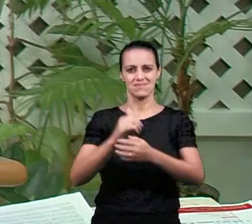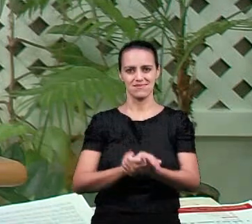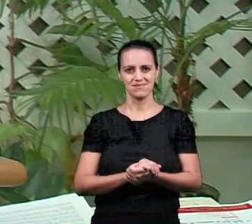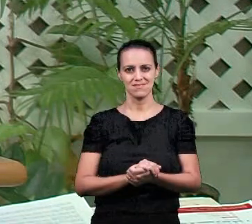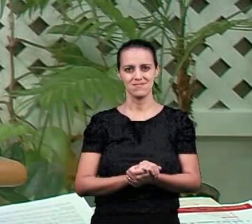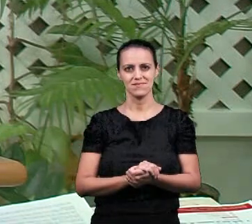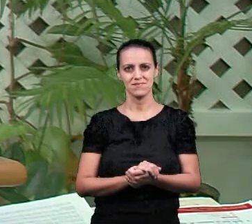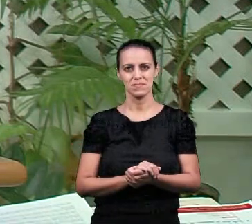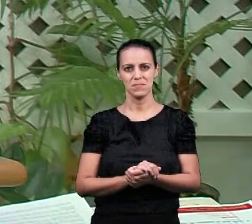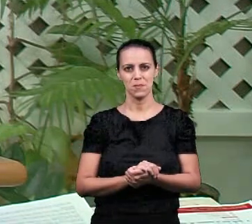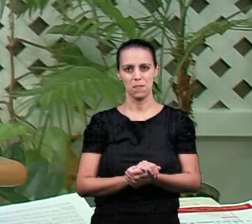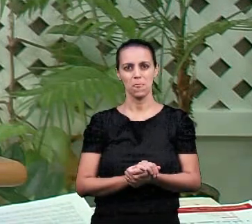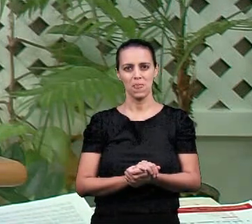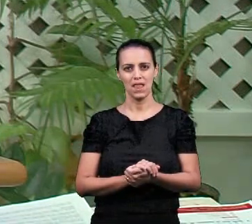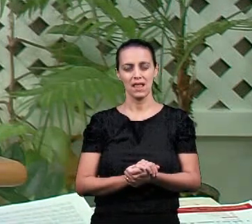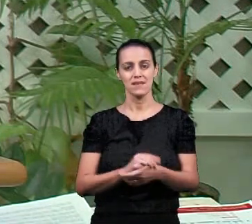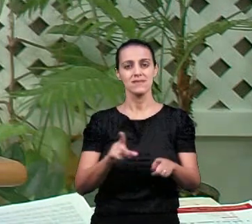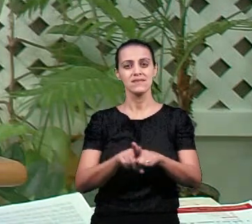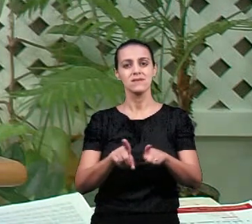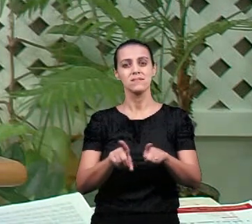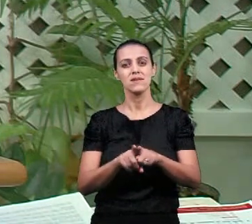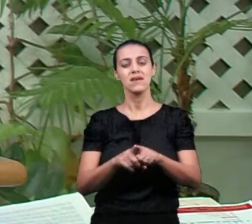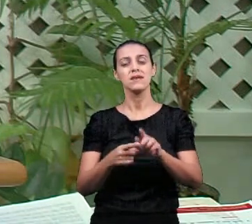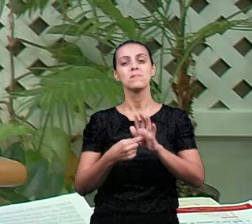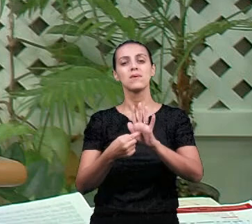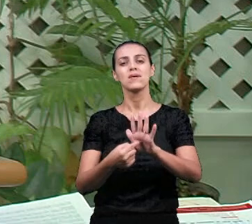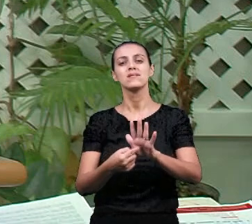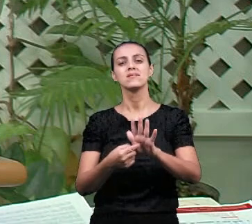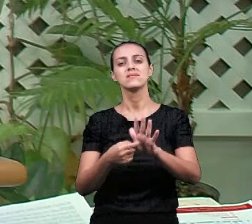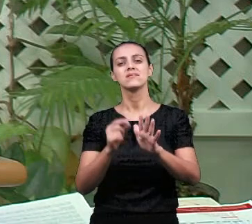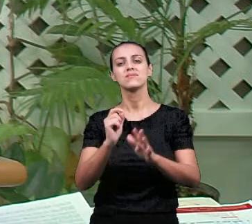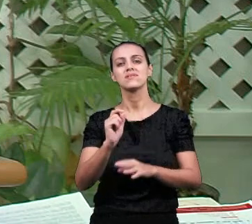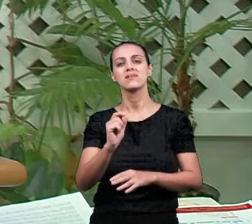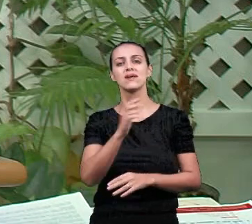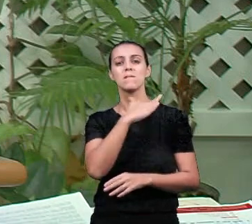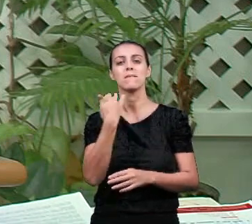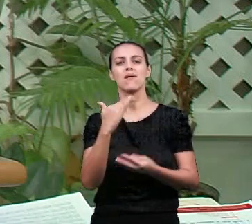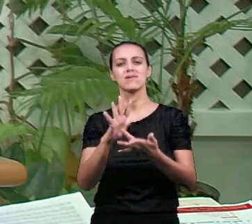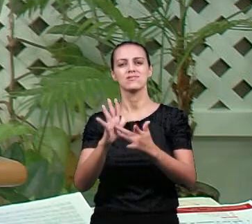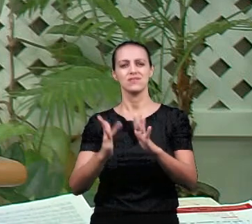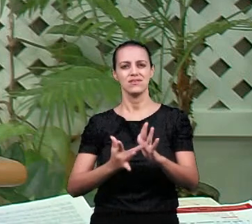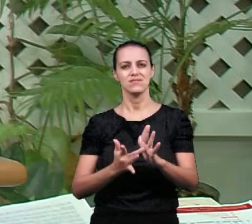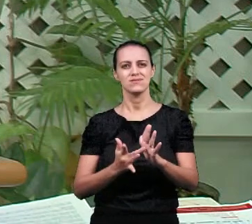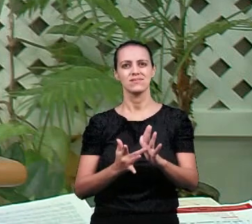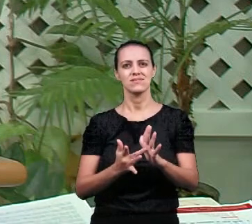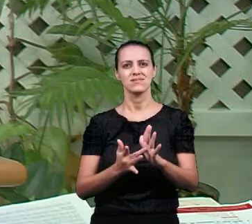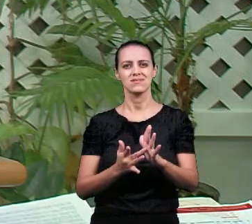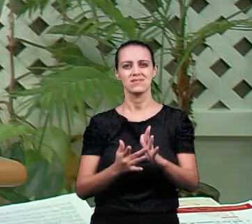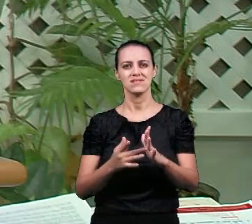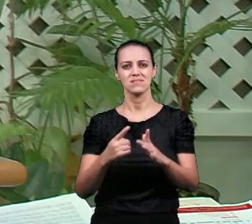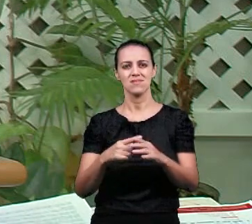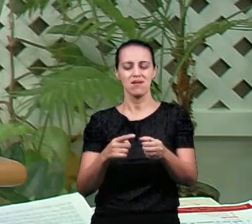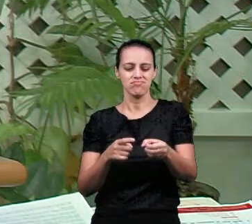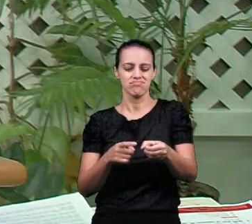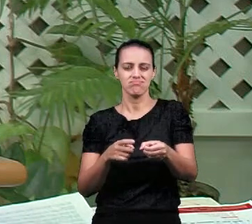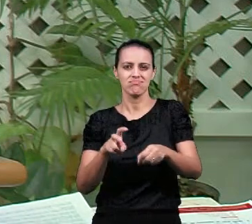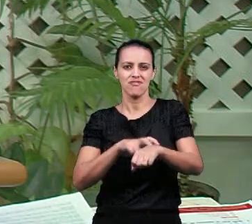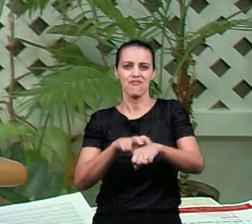de la mort. La mort de qui? La mort de Jésus. Parce que l'huile qui est sortie